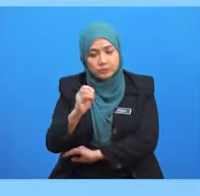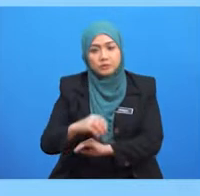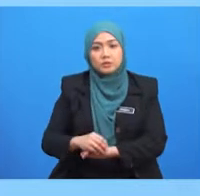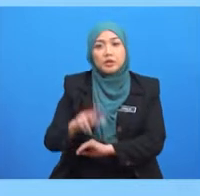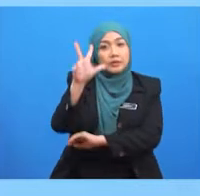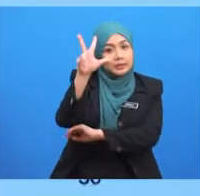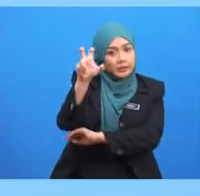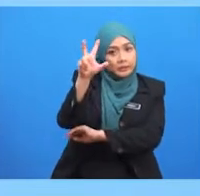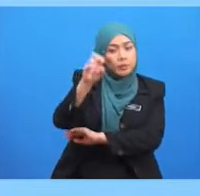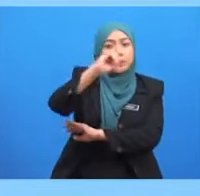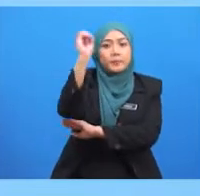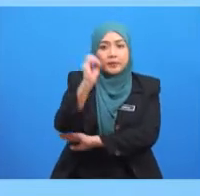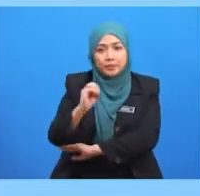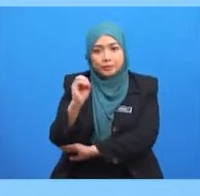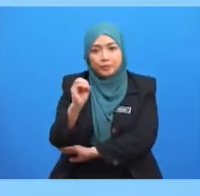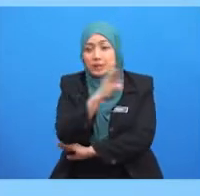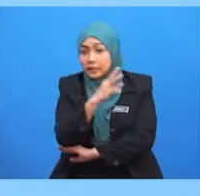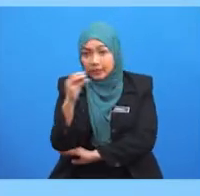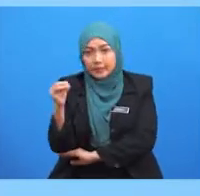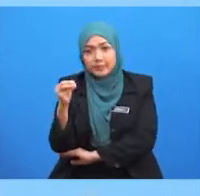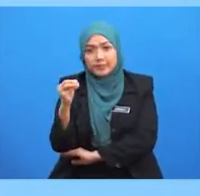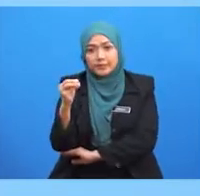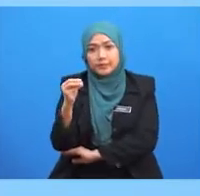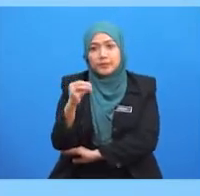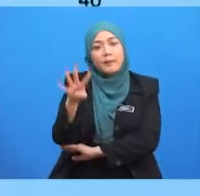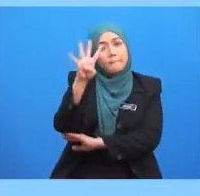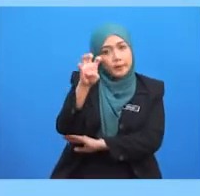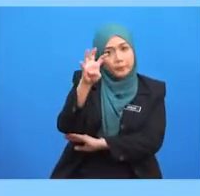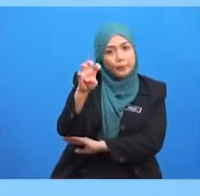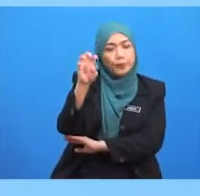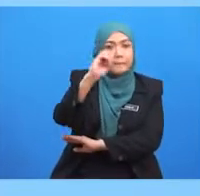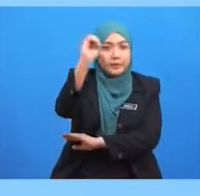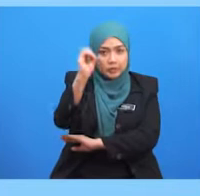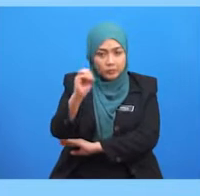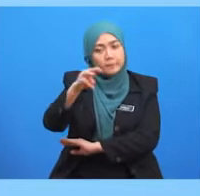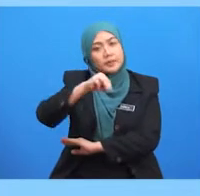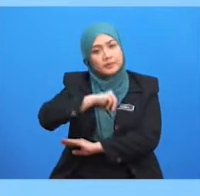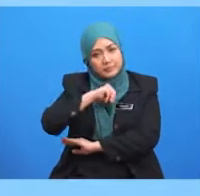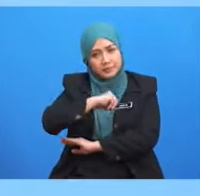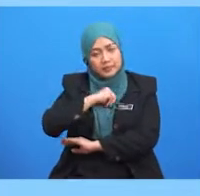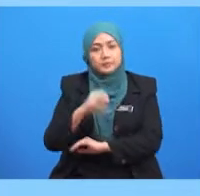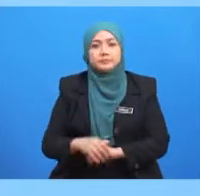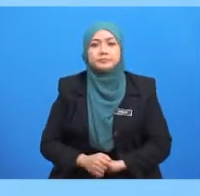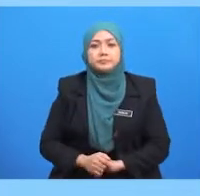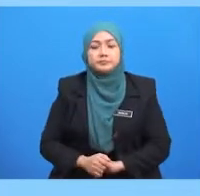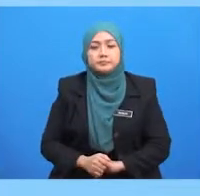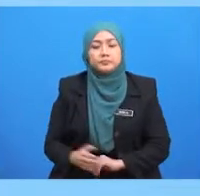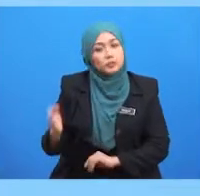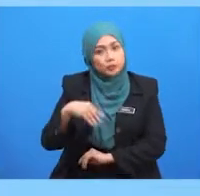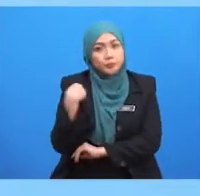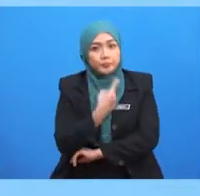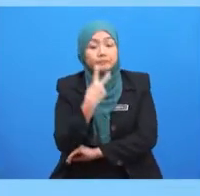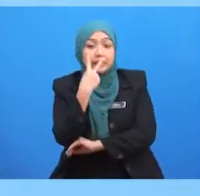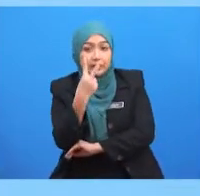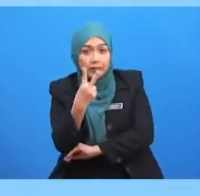tiga puluh platoz dan 40 ratus masing-masingnya Ayub